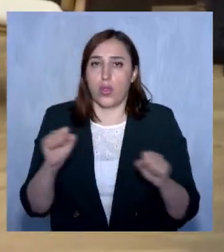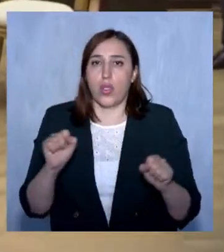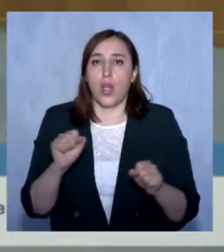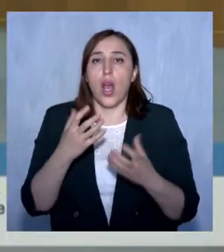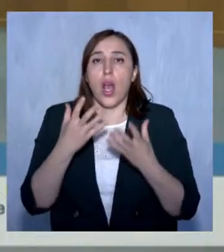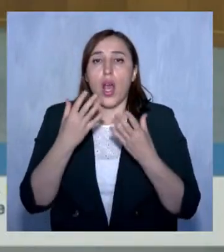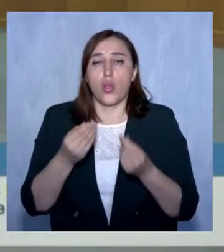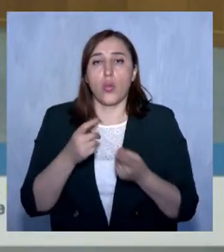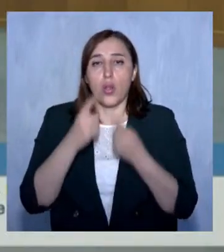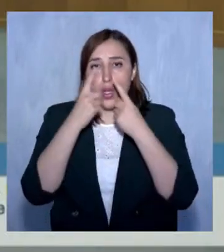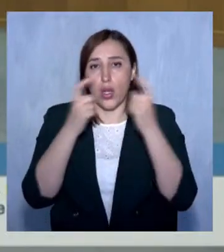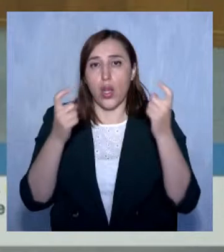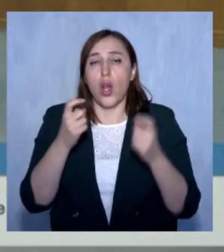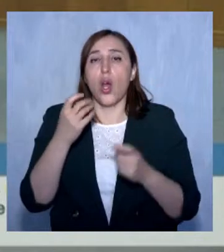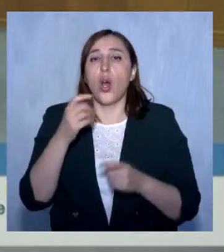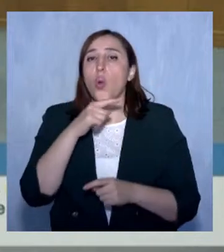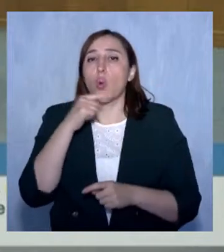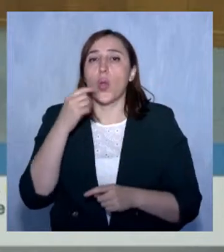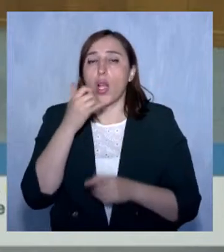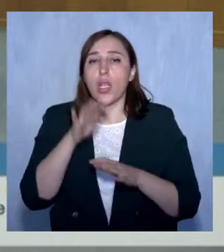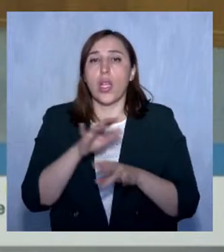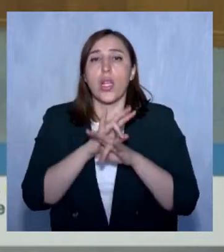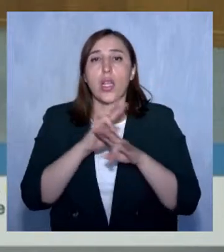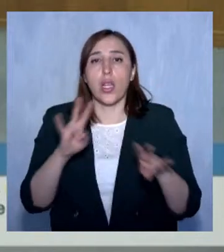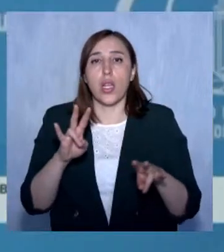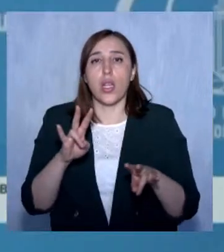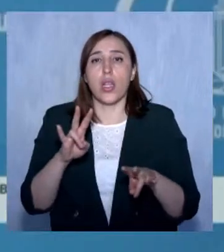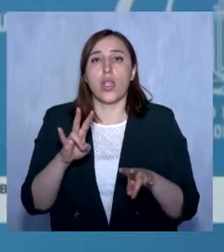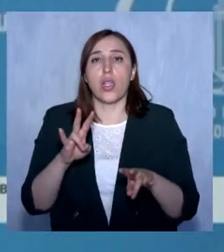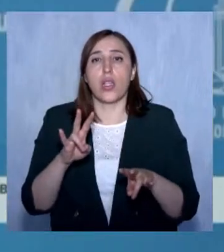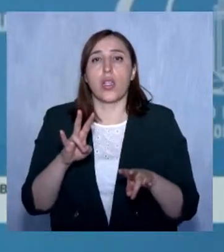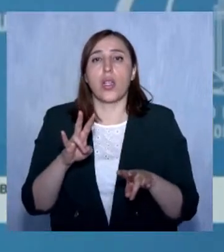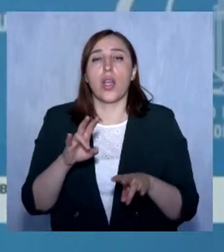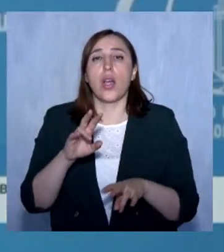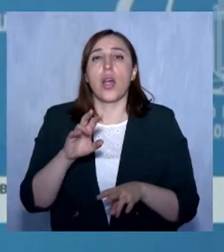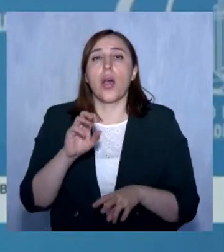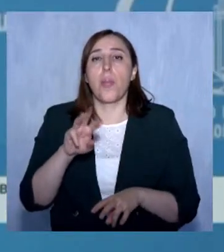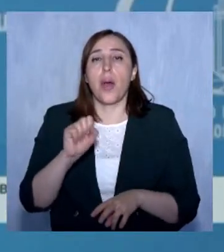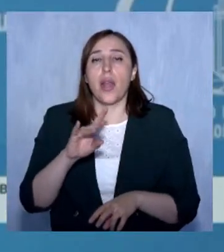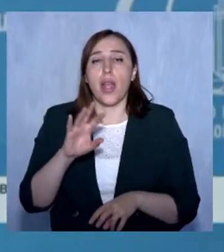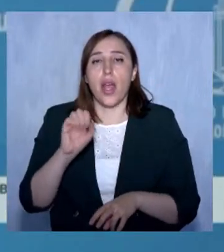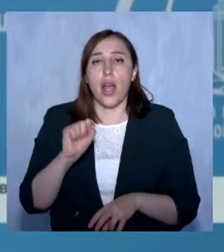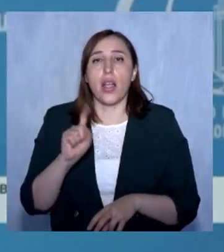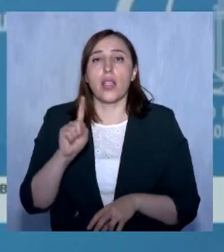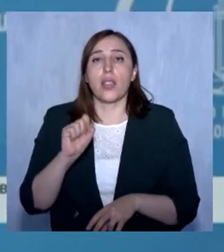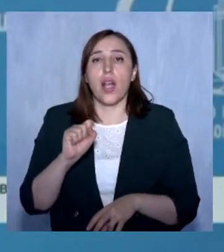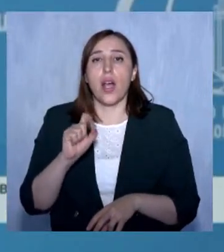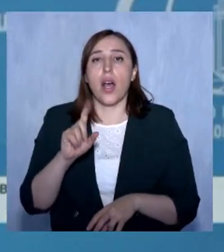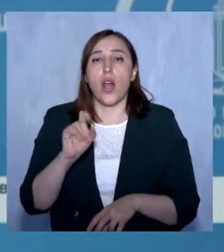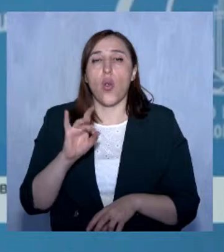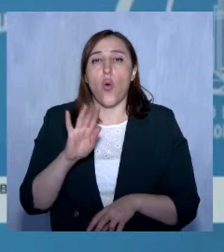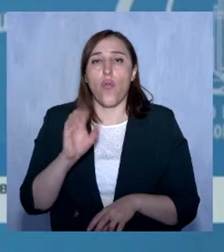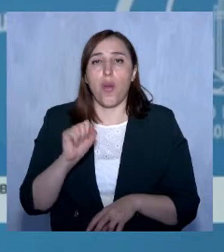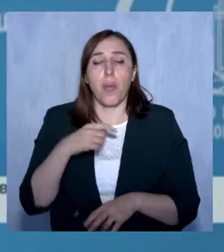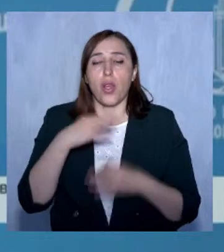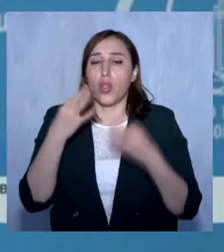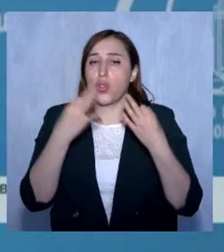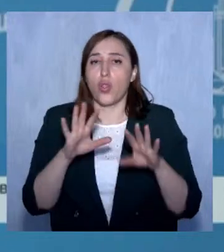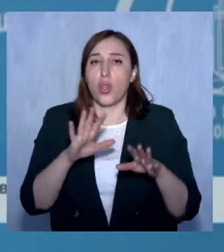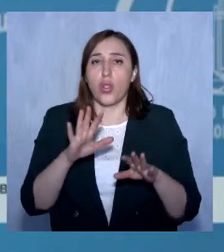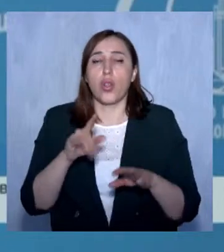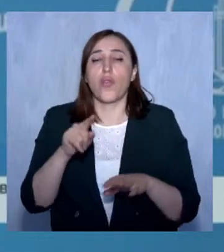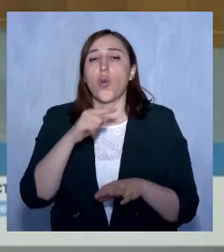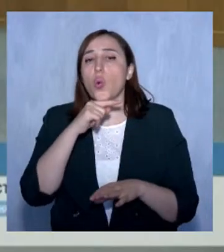պատասխան հայտա արել է Հուսաստանի արդգորս Նախարության պաշտոնական ներկացիչ Մարիազախարովան և հավելել մենք թուլչենք տա Հուսաստանը